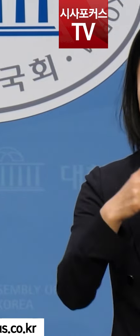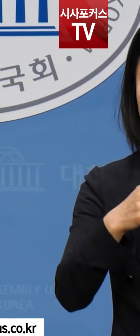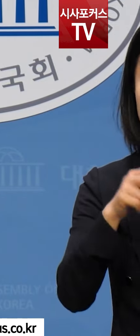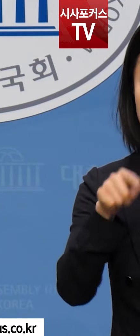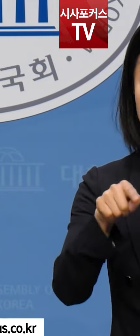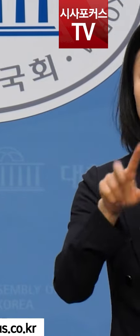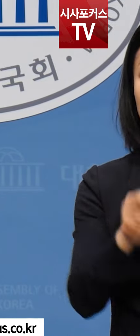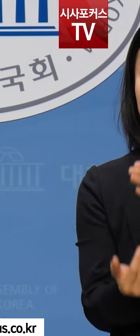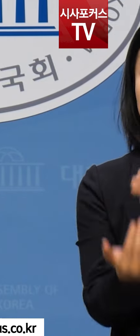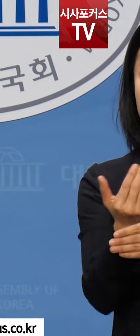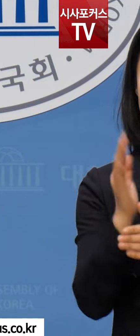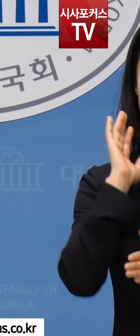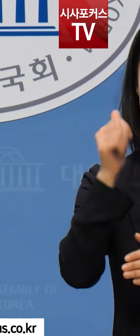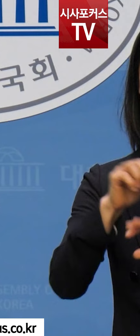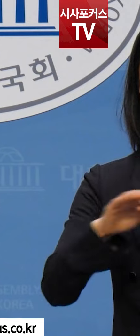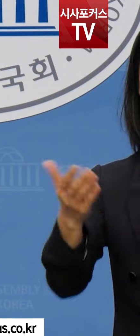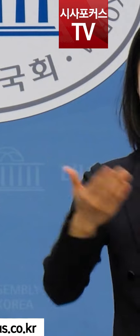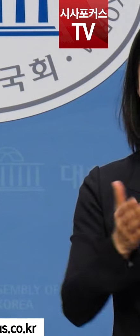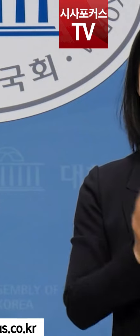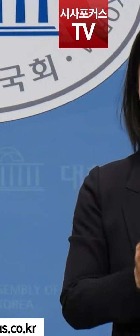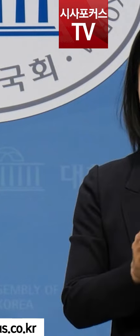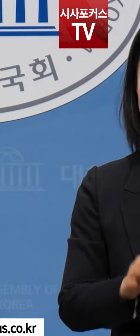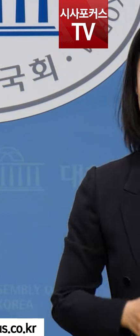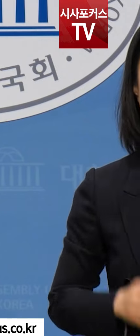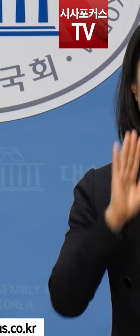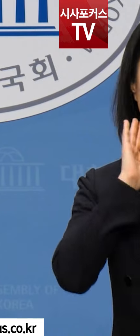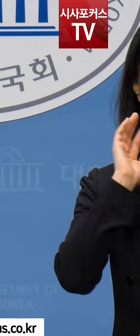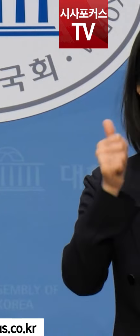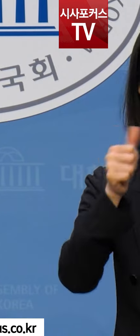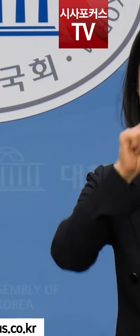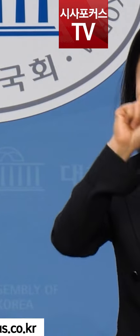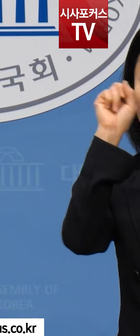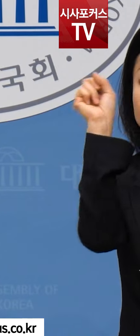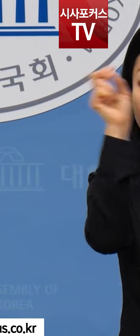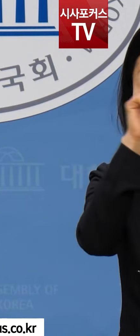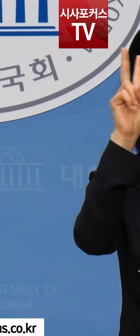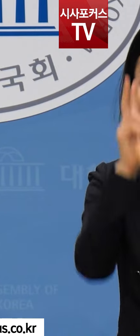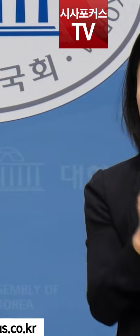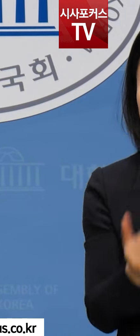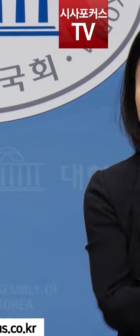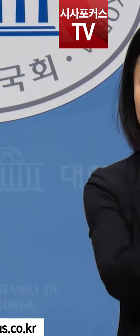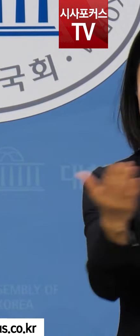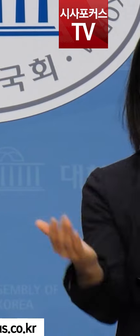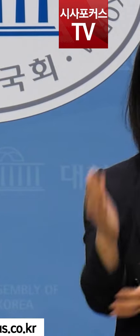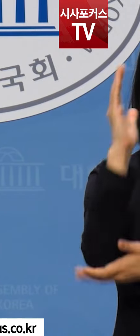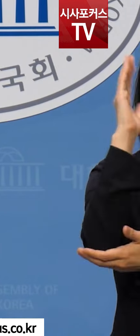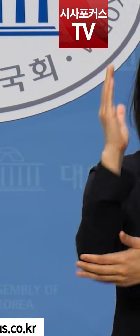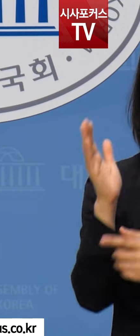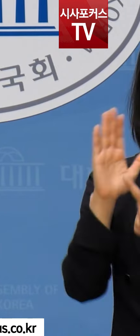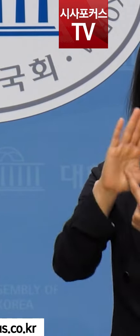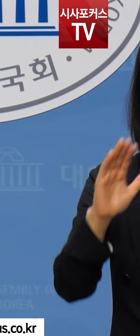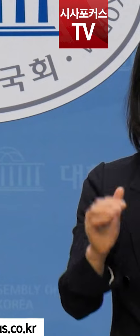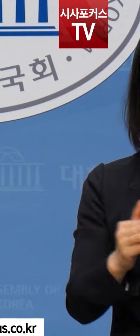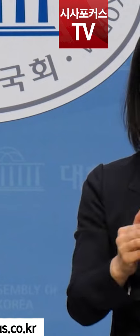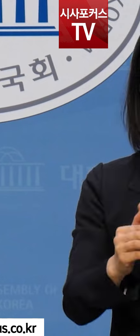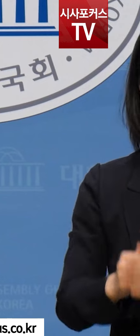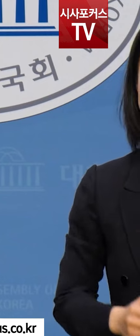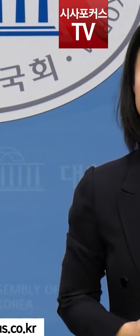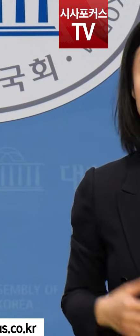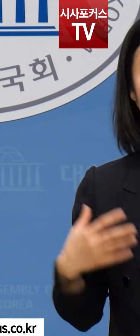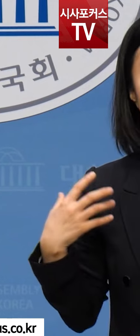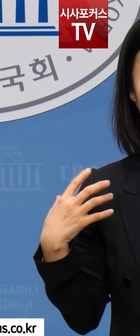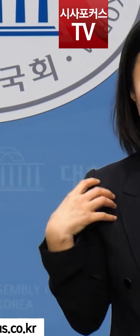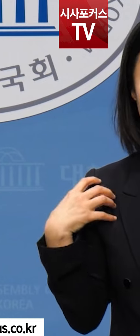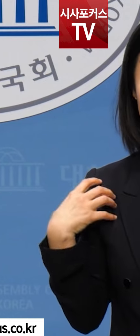윤석열 대통령께서 의대 증원 문제와 관련하여 갑작스러운 대국민 담화를 발표했습니다.